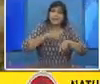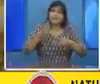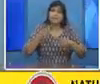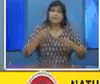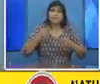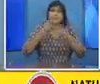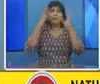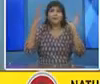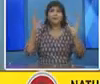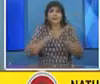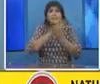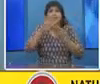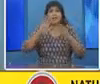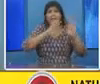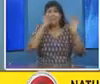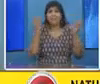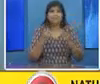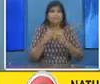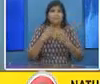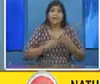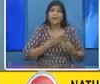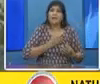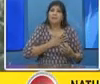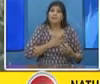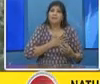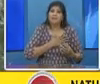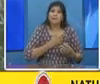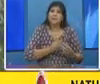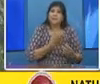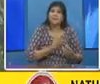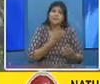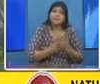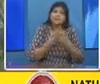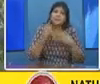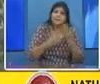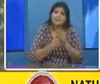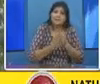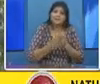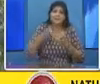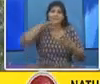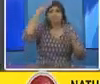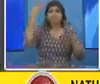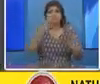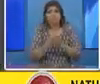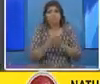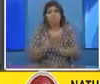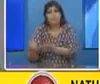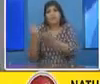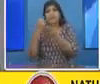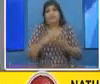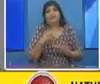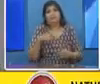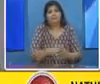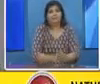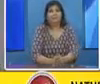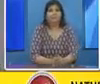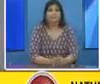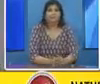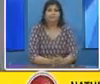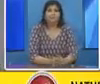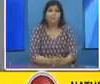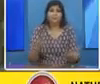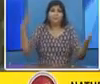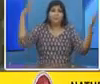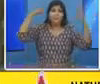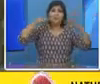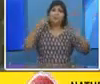भी जैसे खुद को रिजुवेनेट कर लेती है। मानव प्राकृतिक संसाधनों का दोहन करता है। प्रकृति